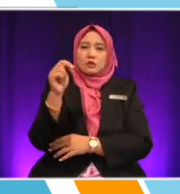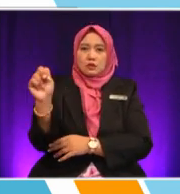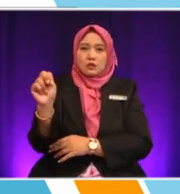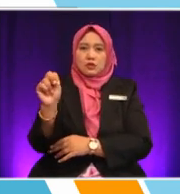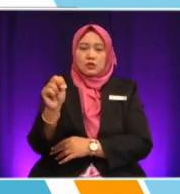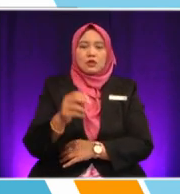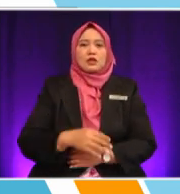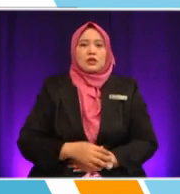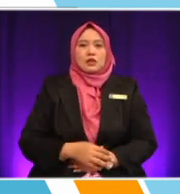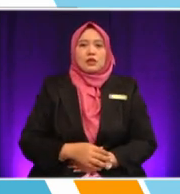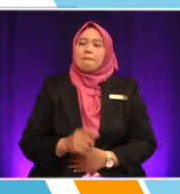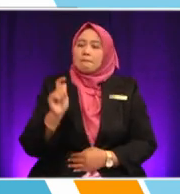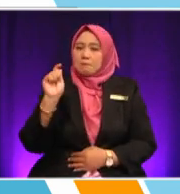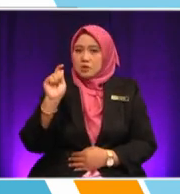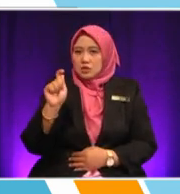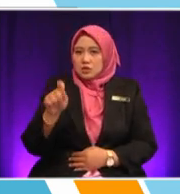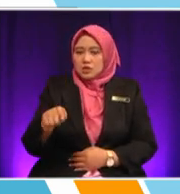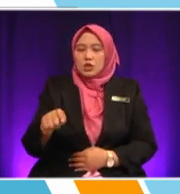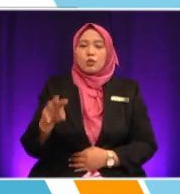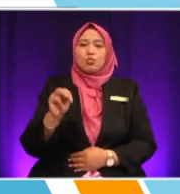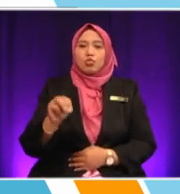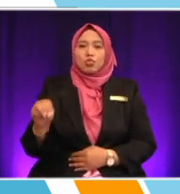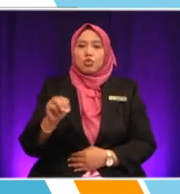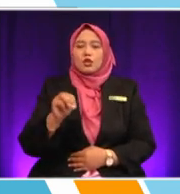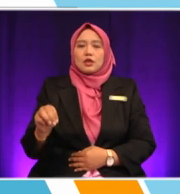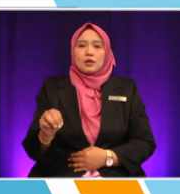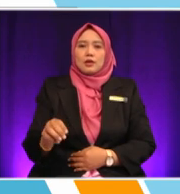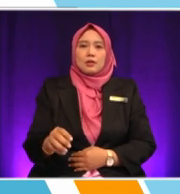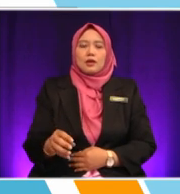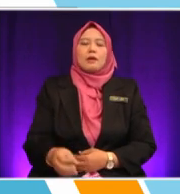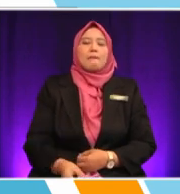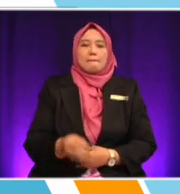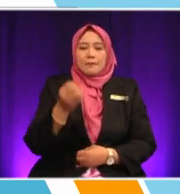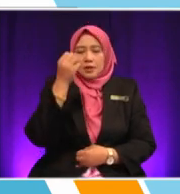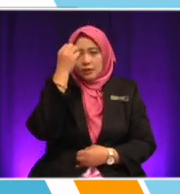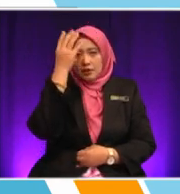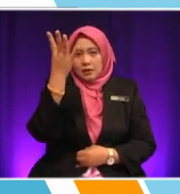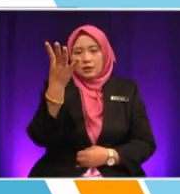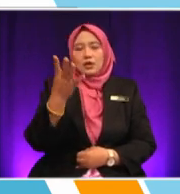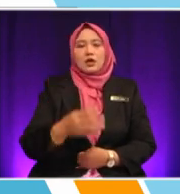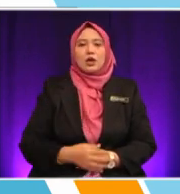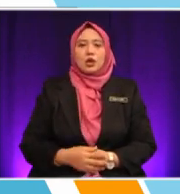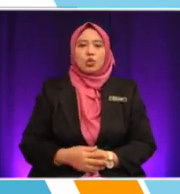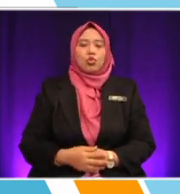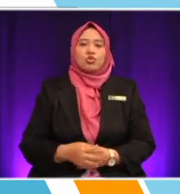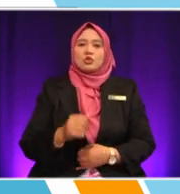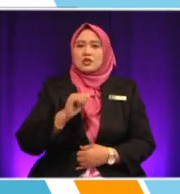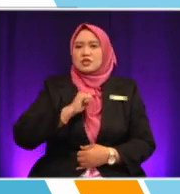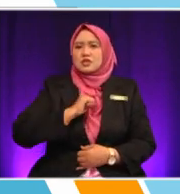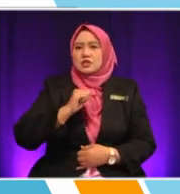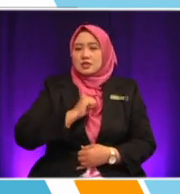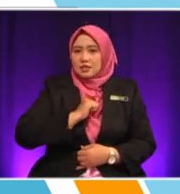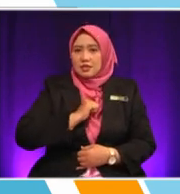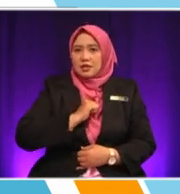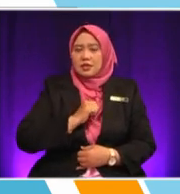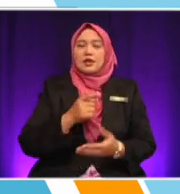penjelasan pelukan perbincangan klarifikasi daripada murid sendiri sebab itulah murid perlu buat